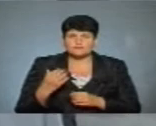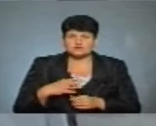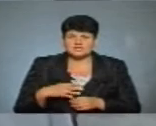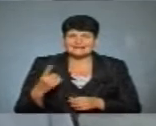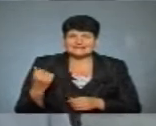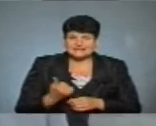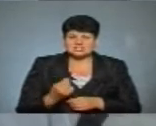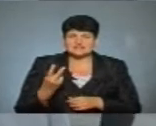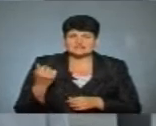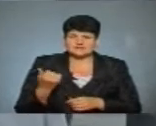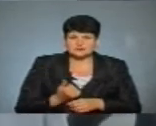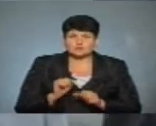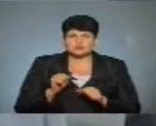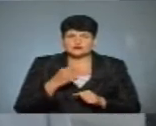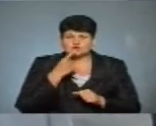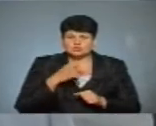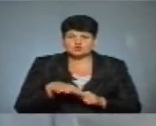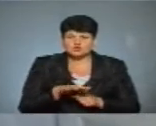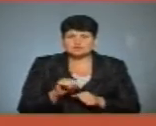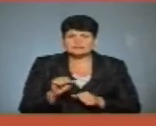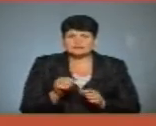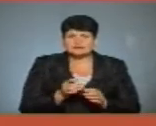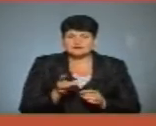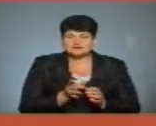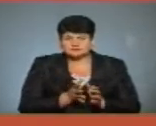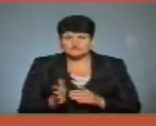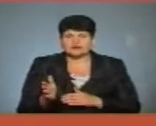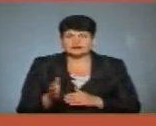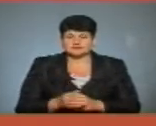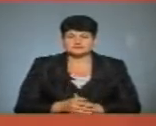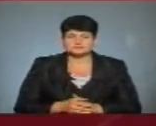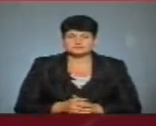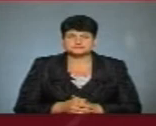тиждень, два, можливо, з червоної зони Теребовлянщина вийде.